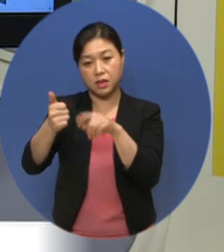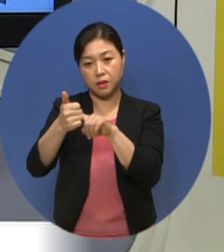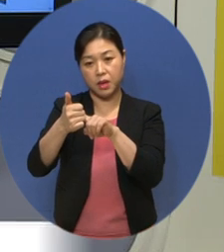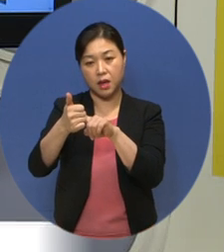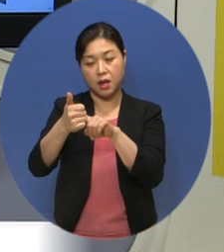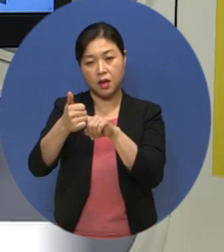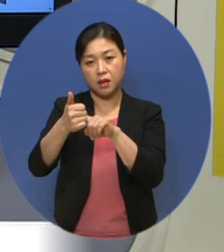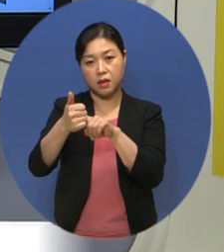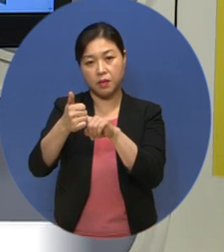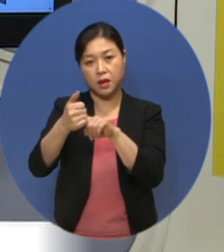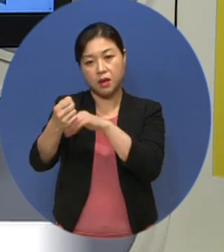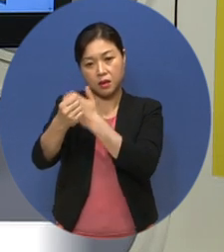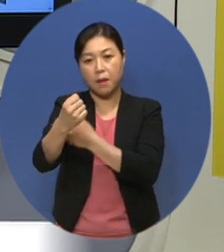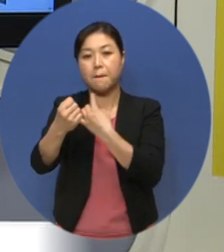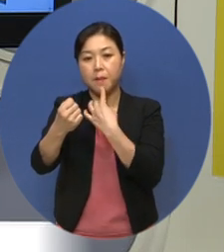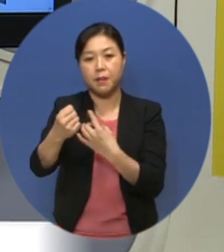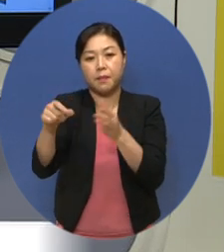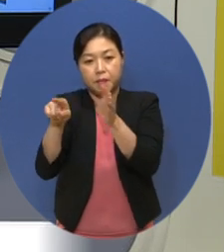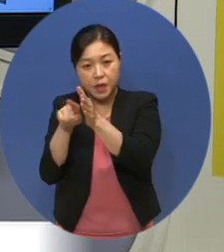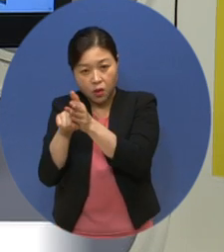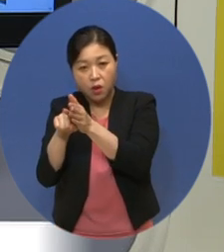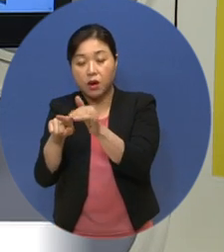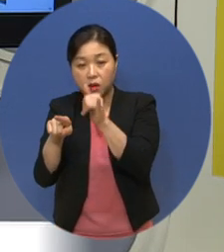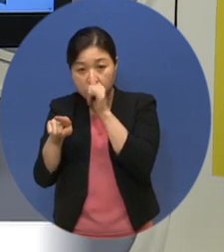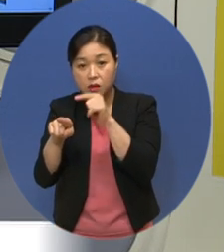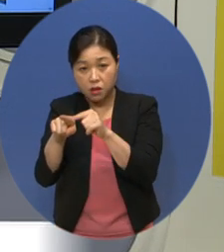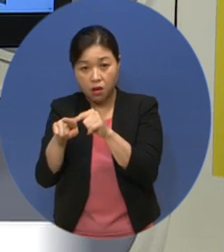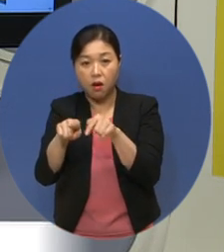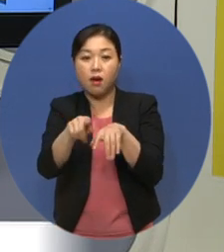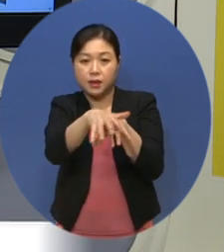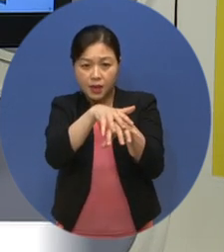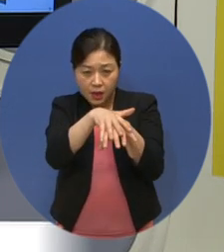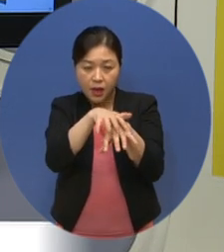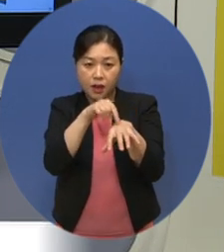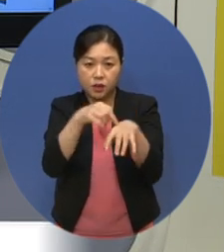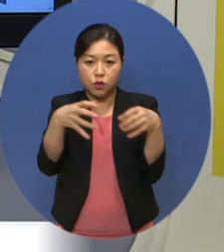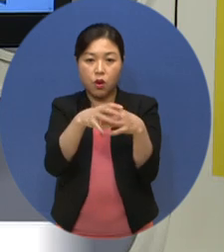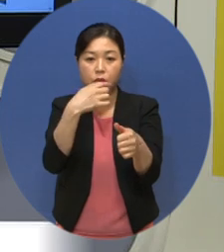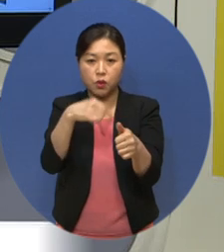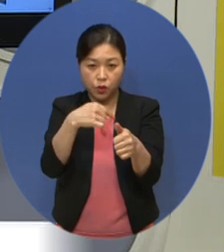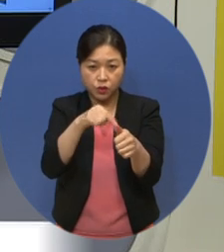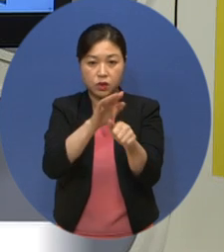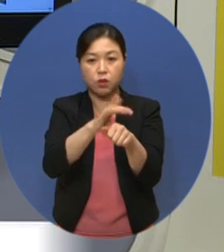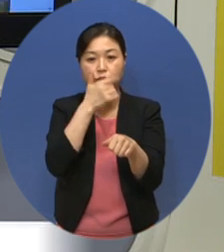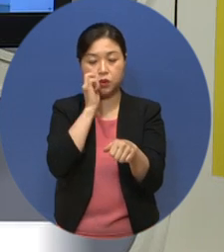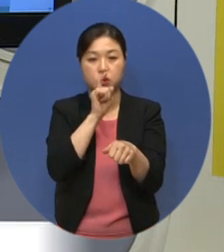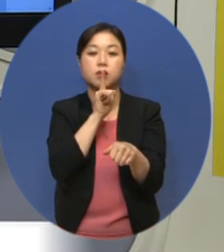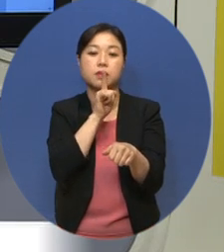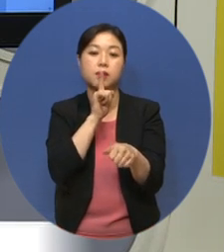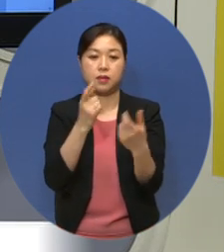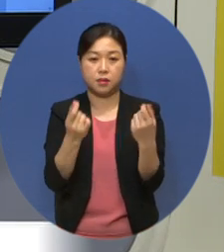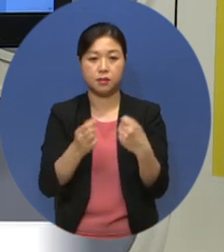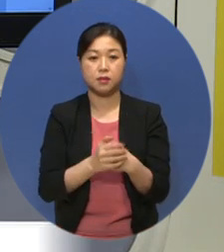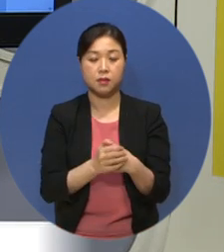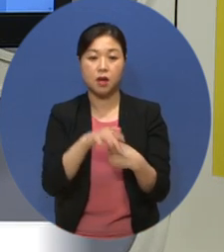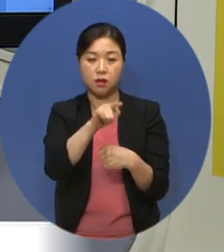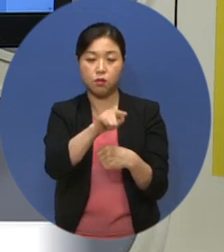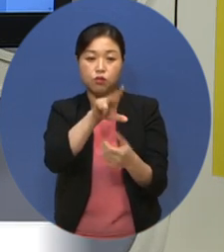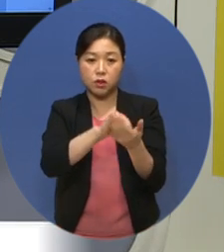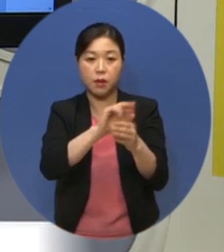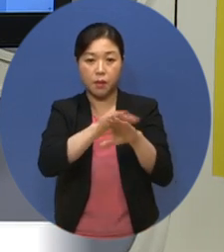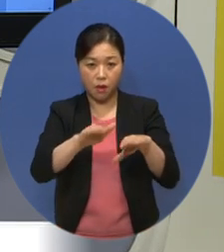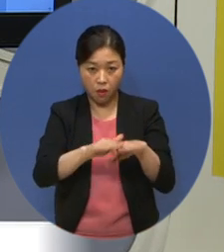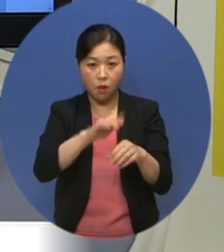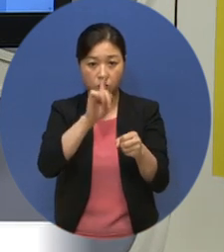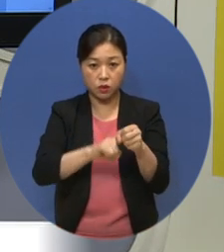의존하고 있어 체계적인 통합교육 지원이 미흡하다는 지적이 있었는데요 이를 개선하기 위해 서울시